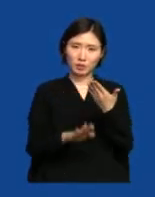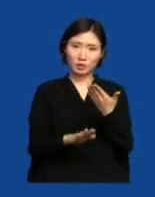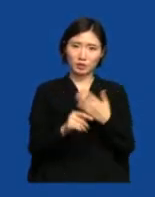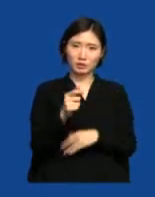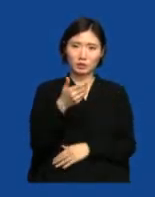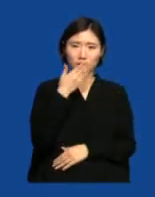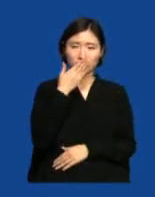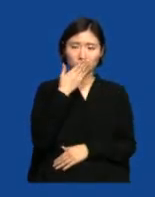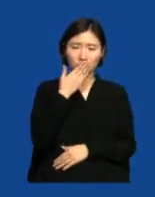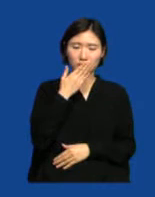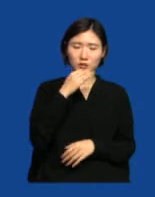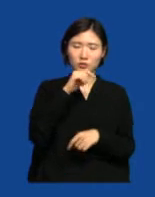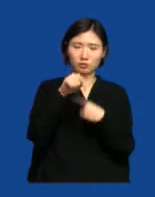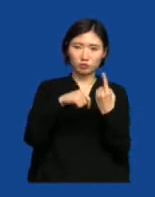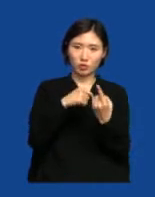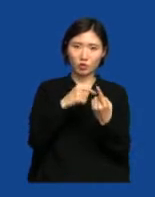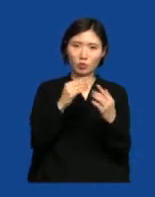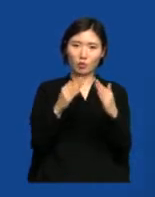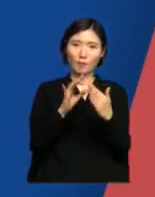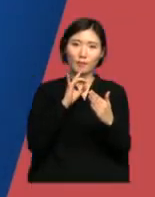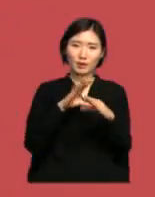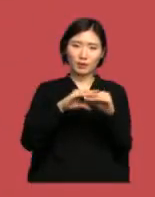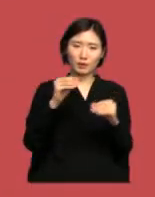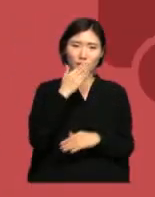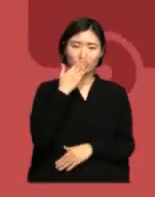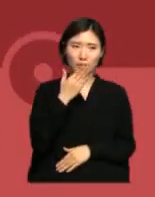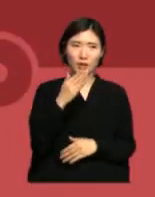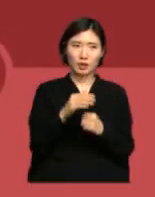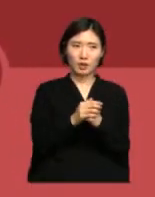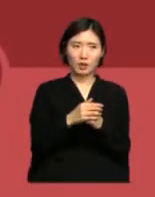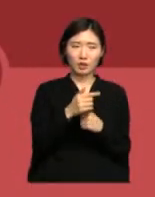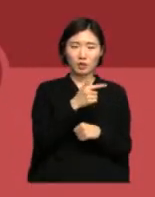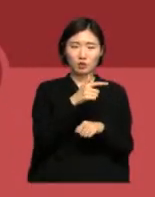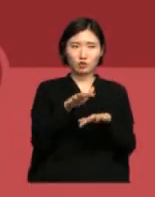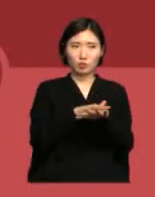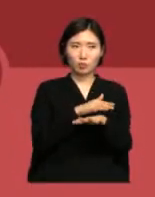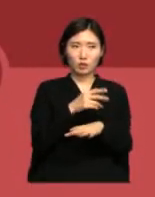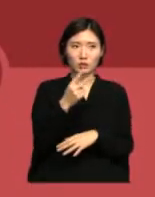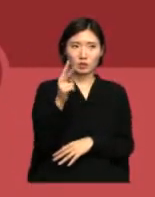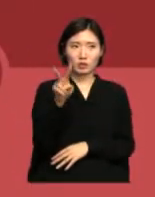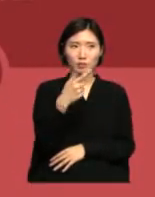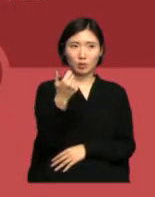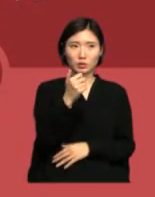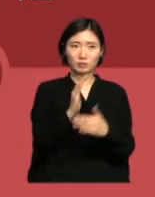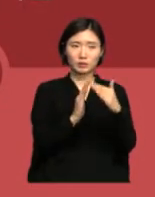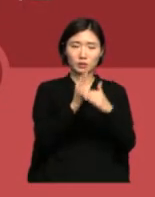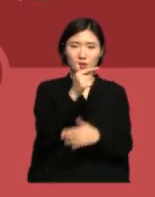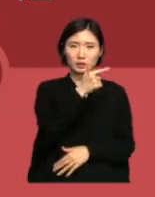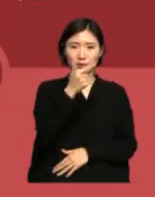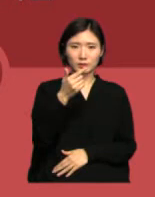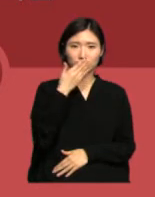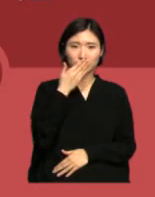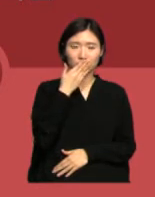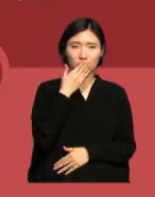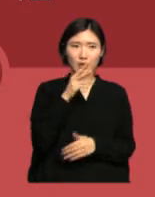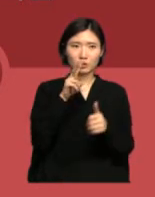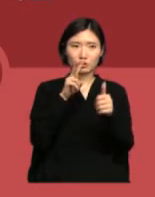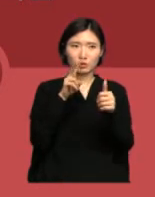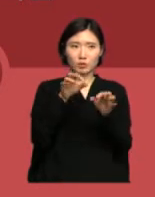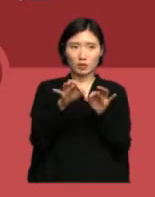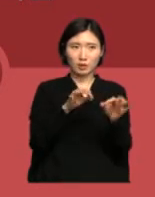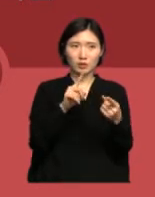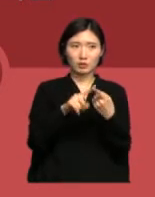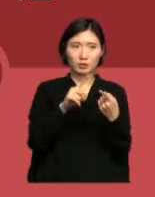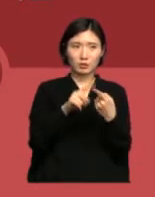소형 음식점 쓰레기만 처리할 수 있습니다. 식당 규모가 250제곱미터 이상인 대형 음식점의 경우